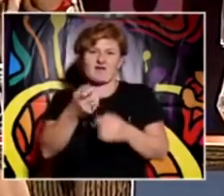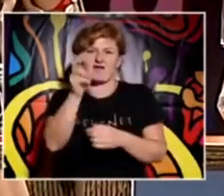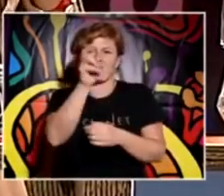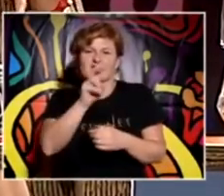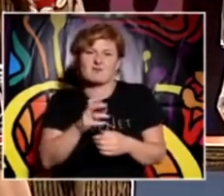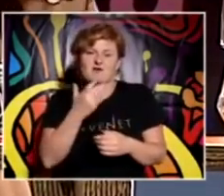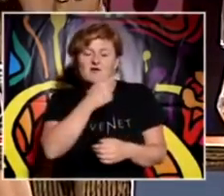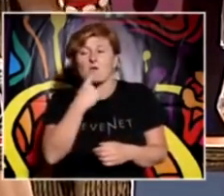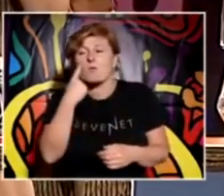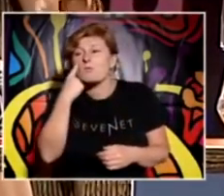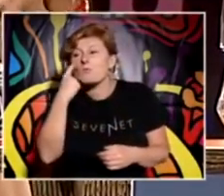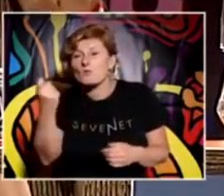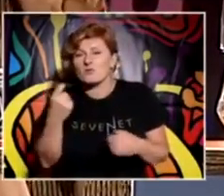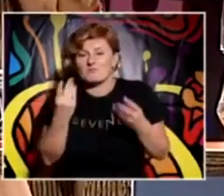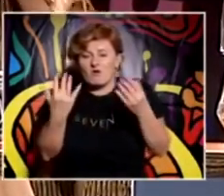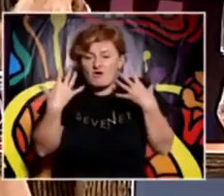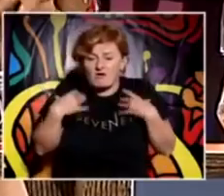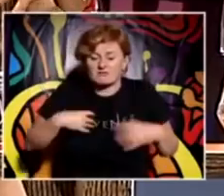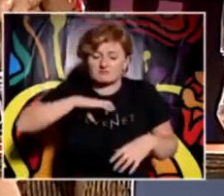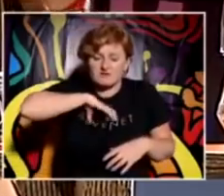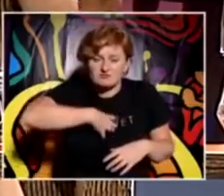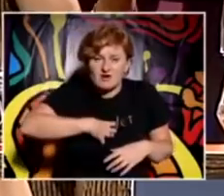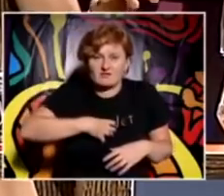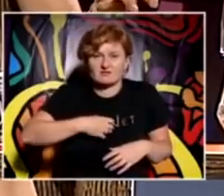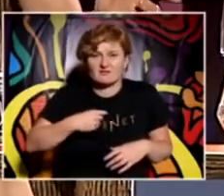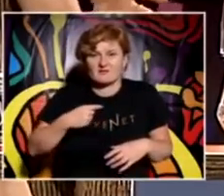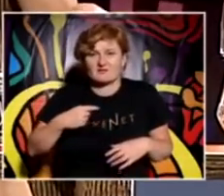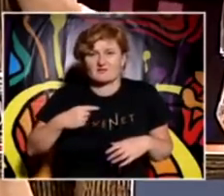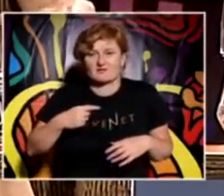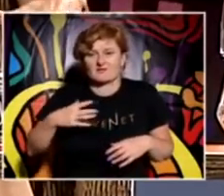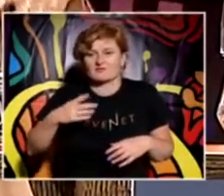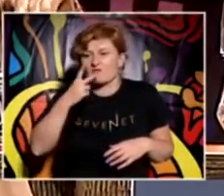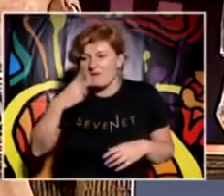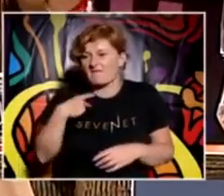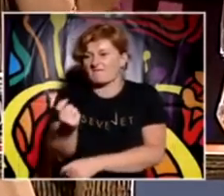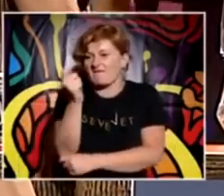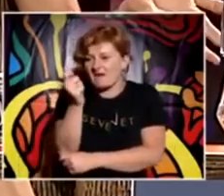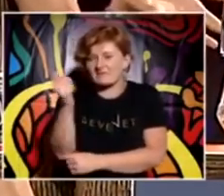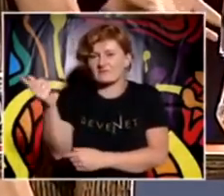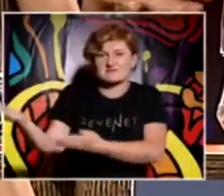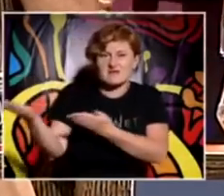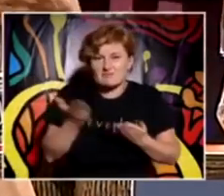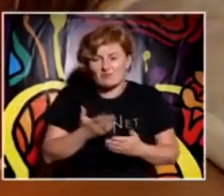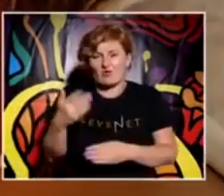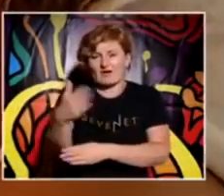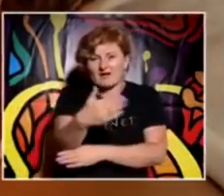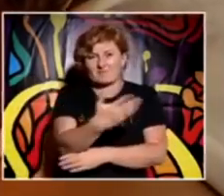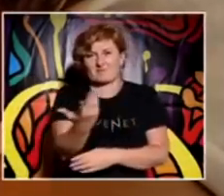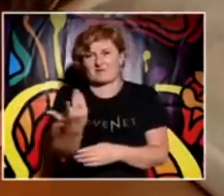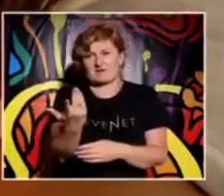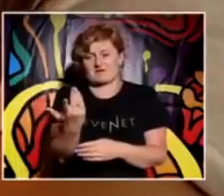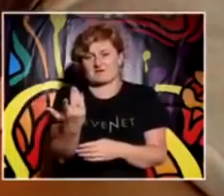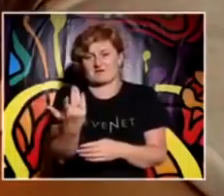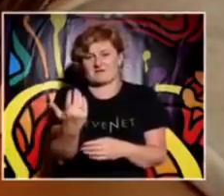bo zobaczył, że jesteśmy zmoknięci, zmęczeni, zobaczył, że mamy wędkę, następnego dnia zaprosił nas właśnie na ryby, na